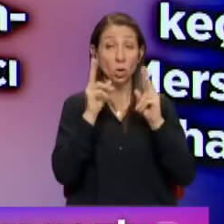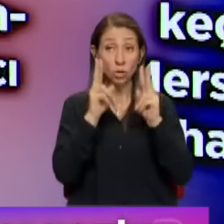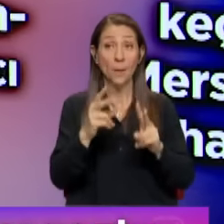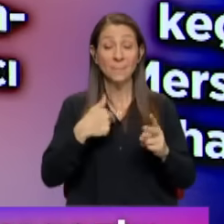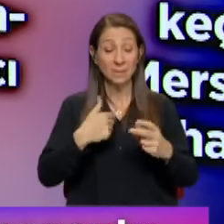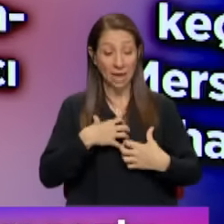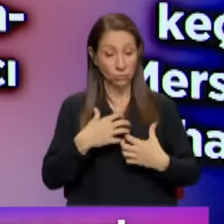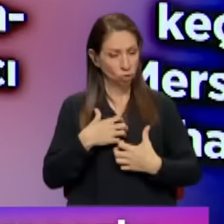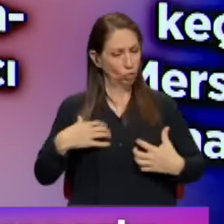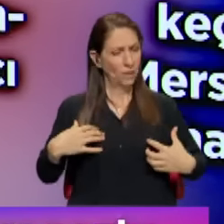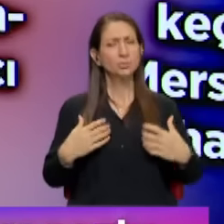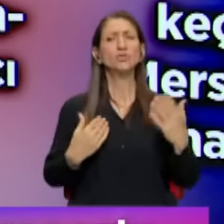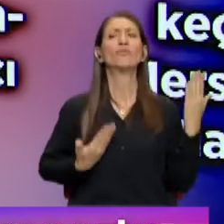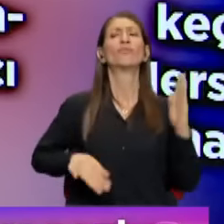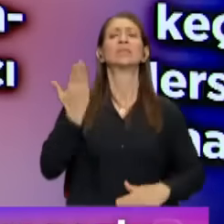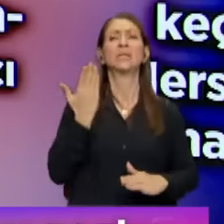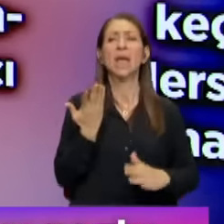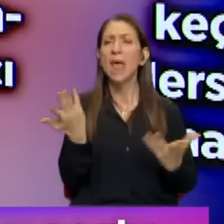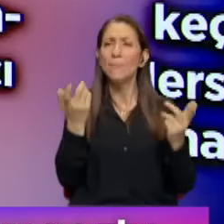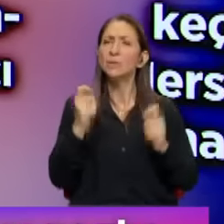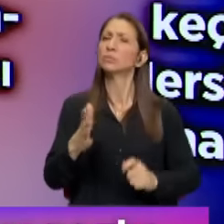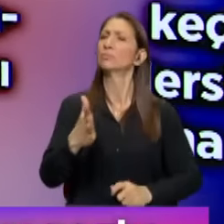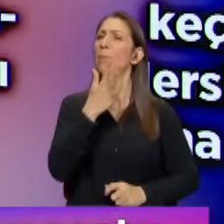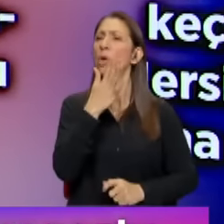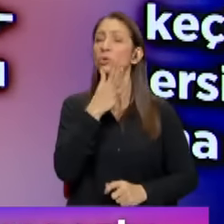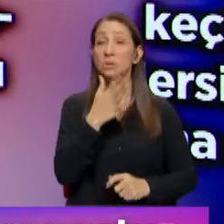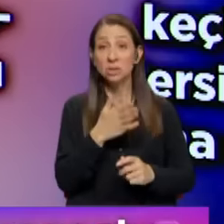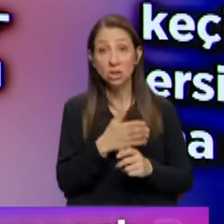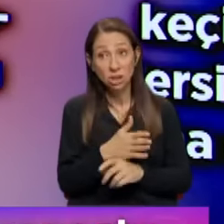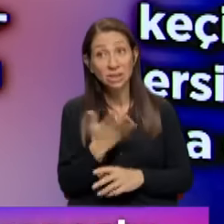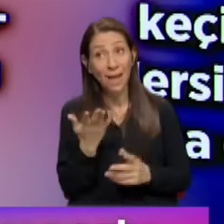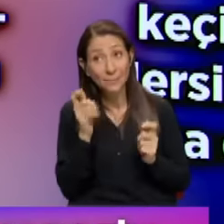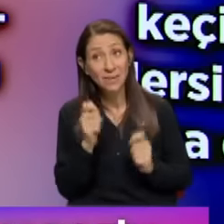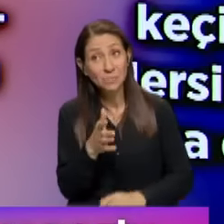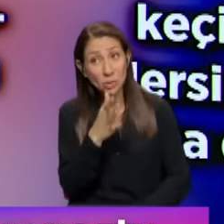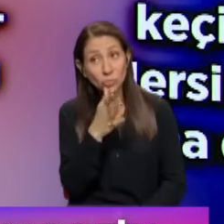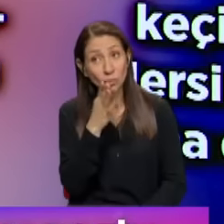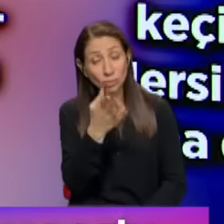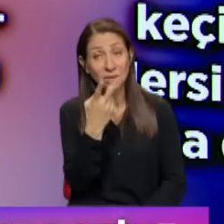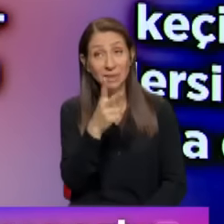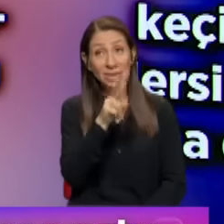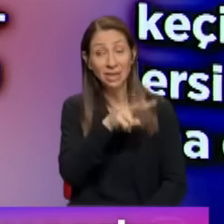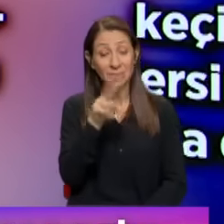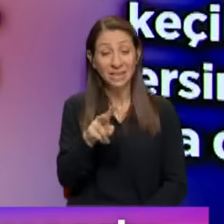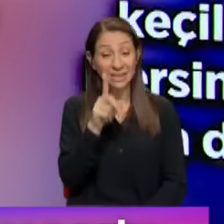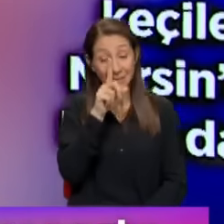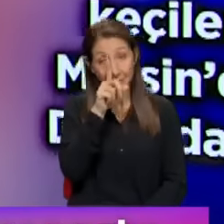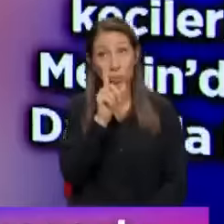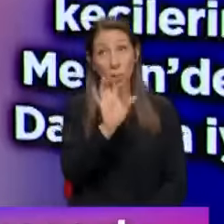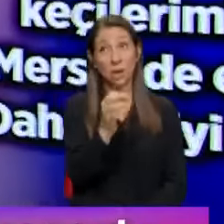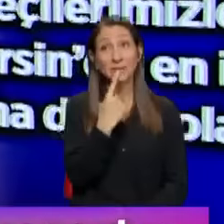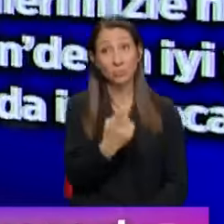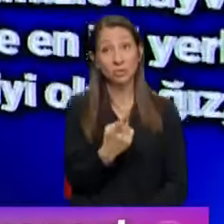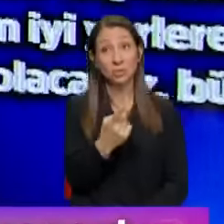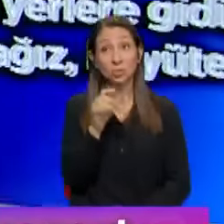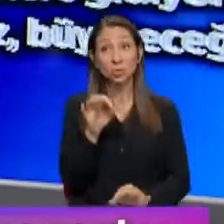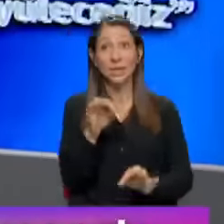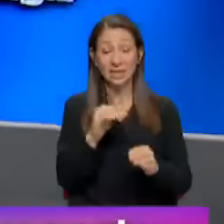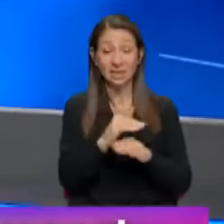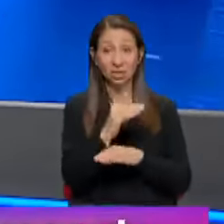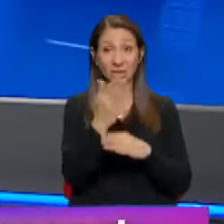Bizim özgüvenimiz yüksek. Ne yaptığımızı biliyoruz. Gerçekten ne yaptığınızı biliyor musunuz? 2022'nin Nisan'ında bunu söylemiştiniz. Şu